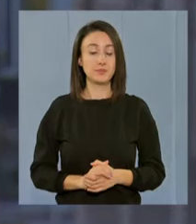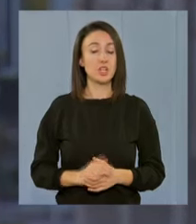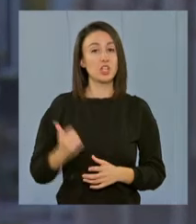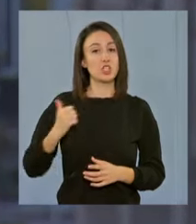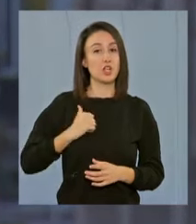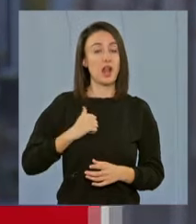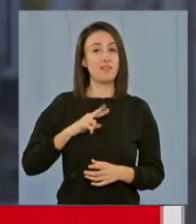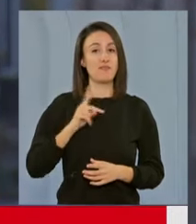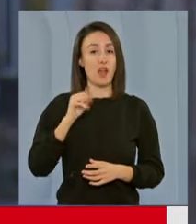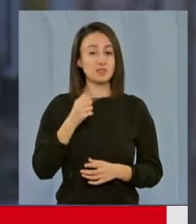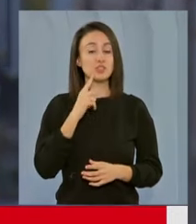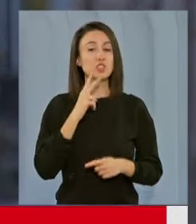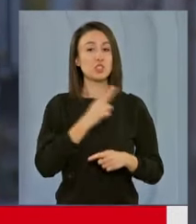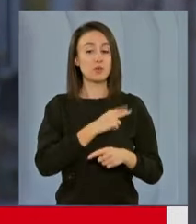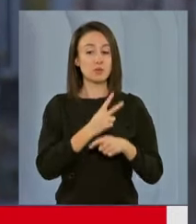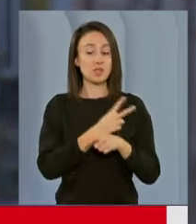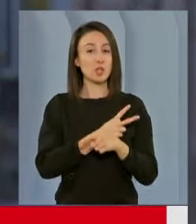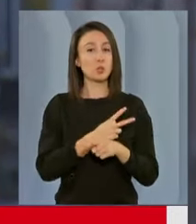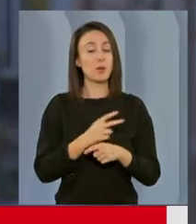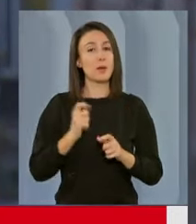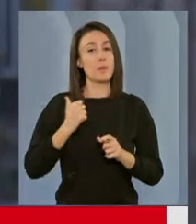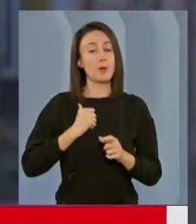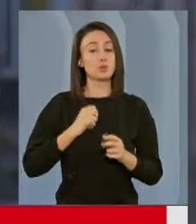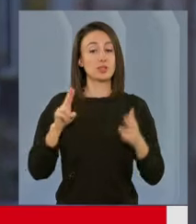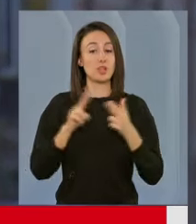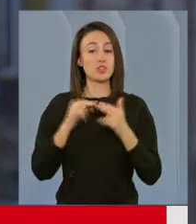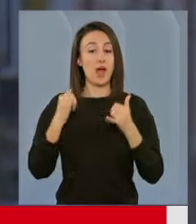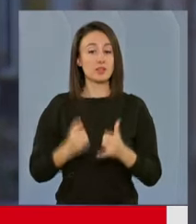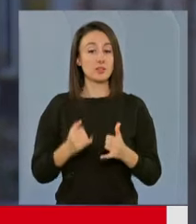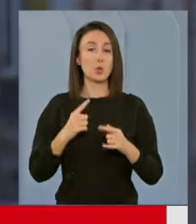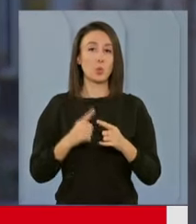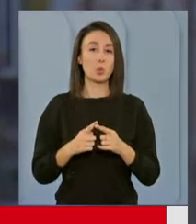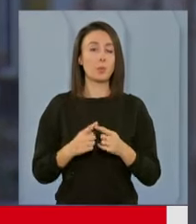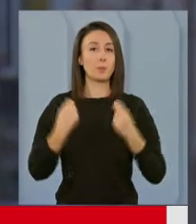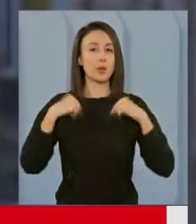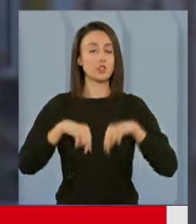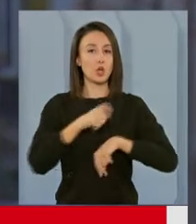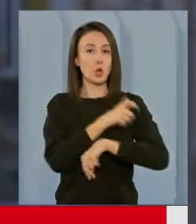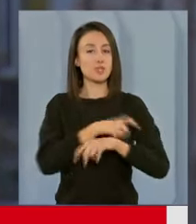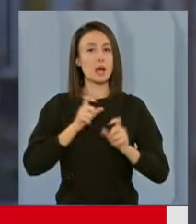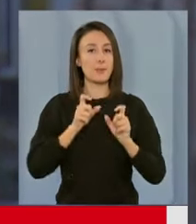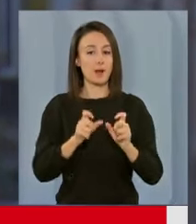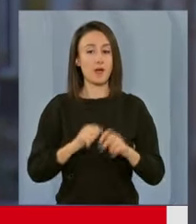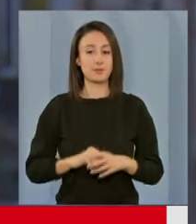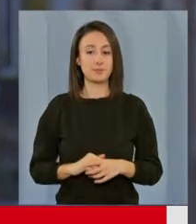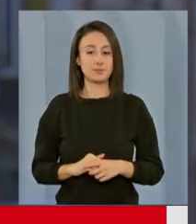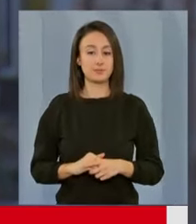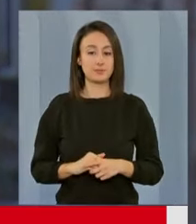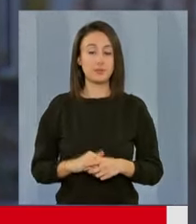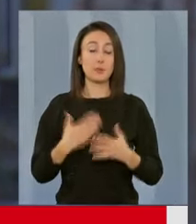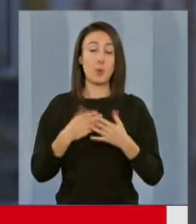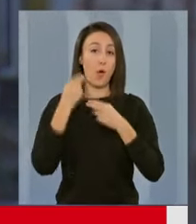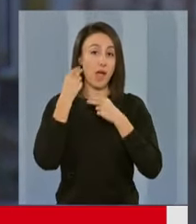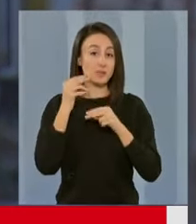Generalul Gheorghiță Vlad, șeful statului major al apărării, se întâlnește astăzi cu președinții comisiilor de apărare din Senat și Camera Deputaților pentru